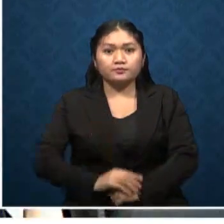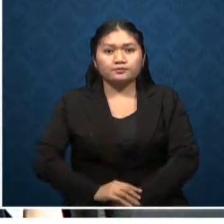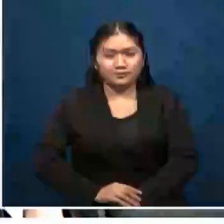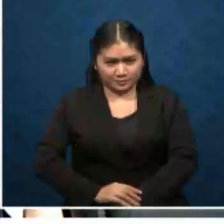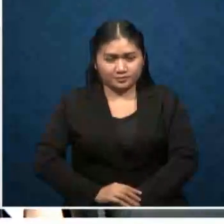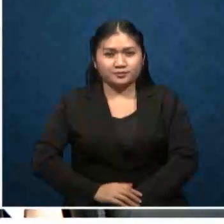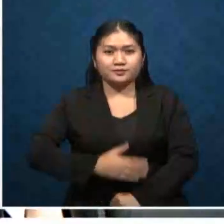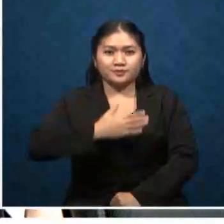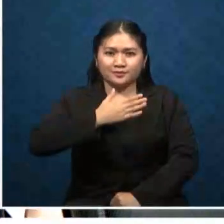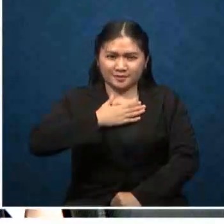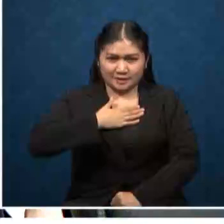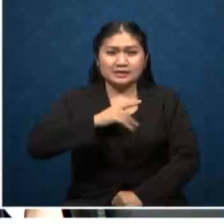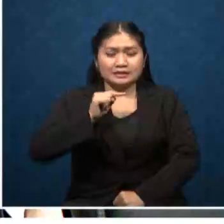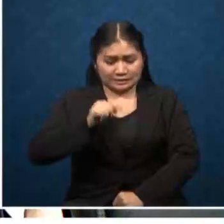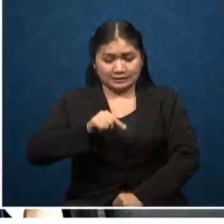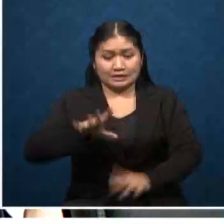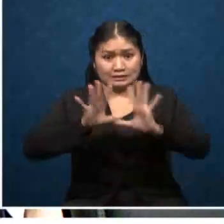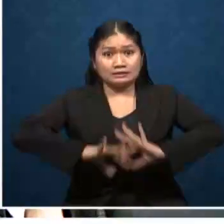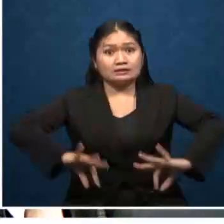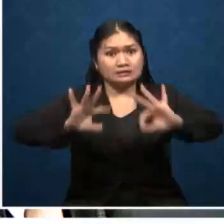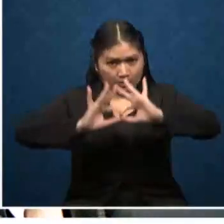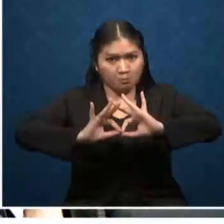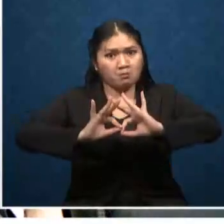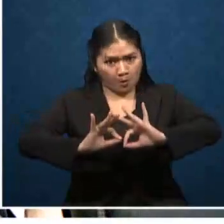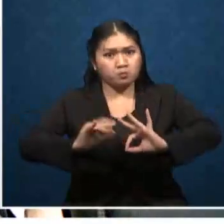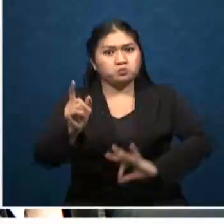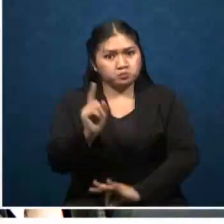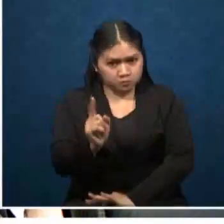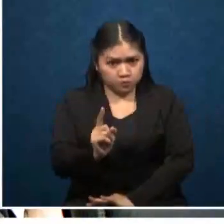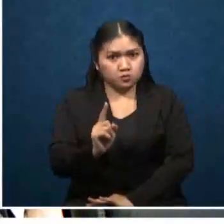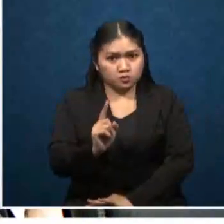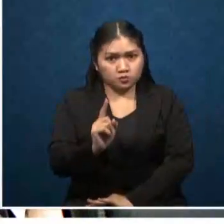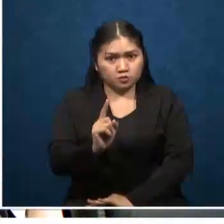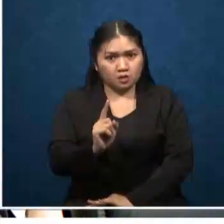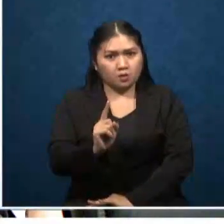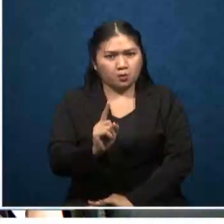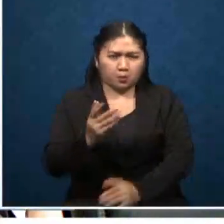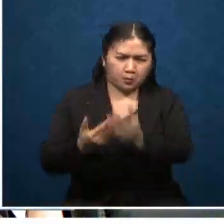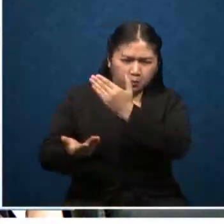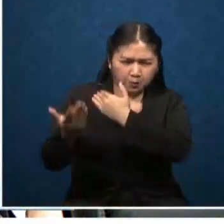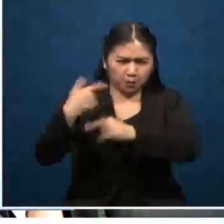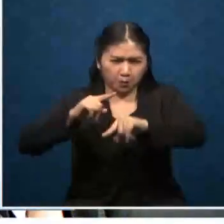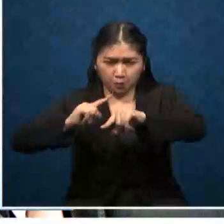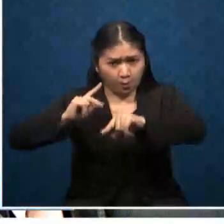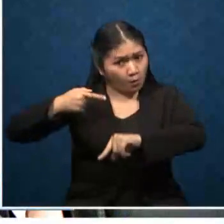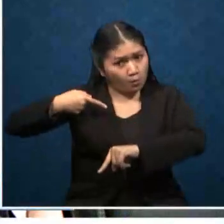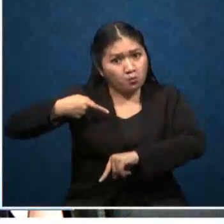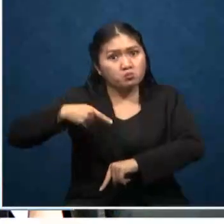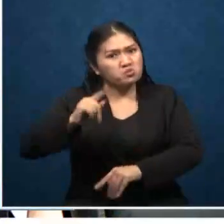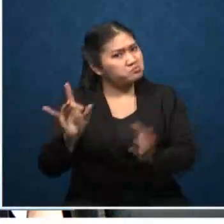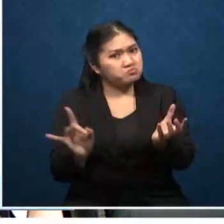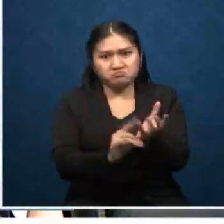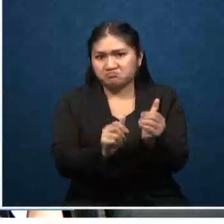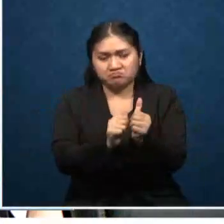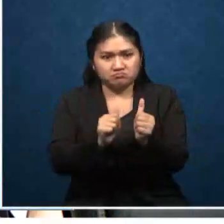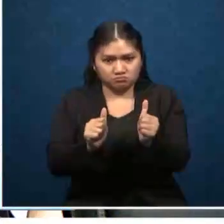แต่วาด้ความวโน เปเรองทมีความสำคัญแล้วก็มีความเป็นมาที่มีประโยชนและคุค่าอย่างยิ่